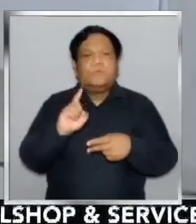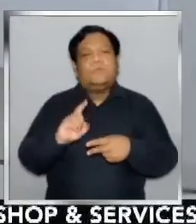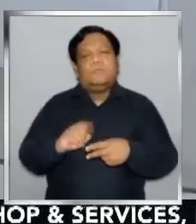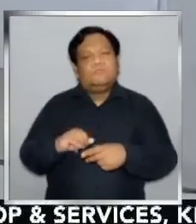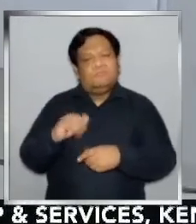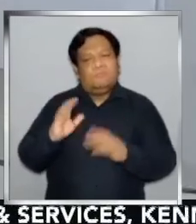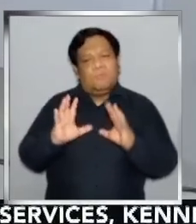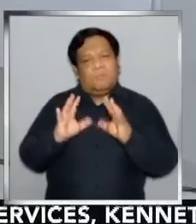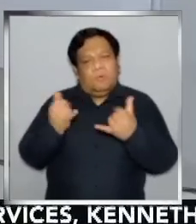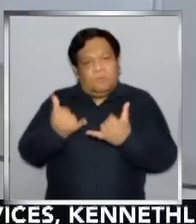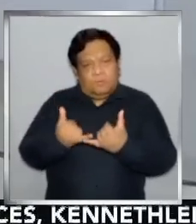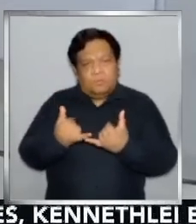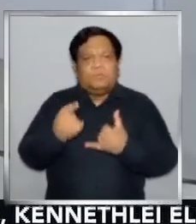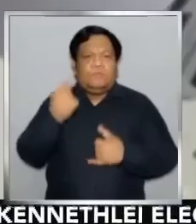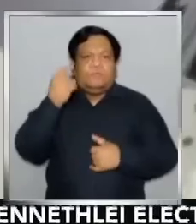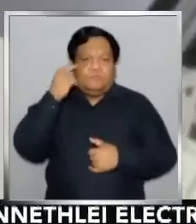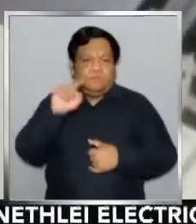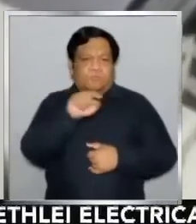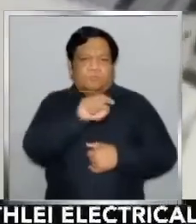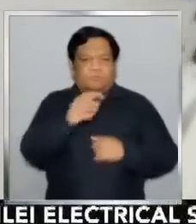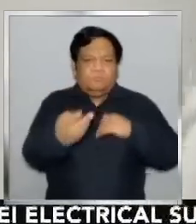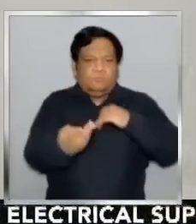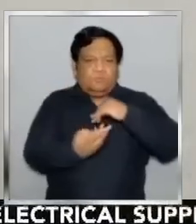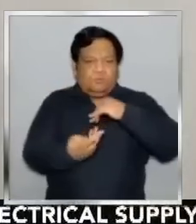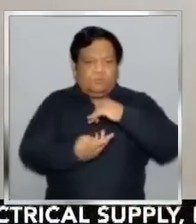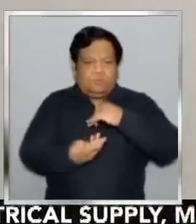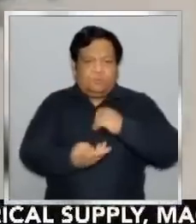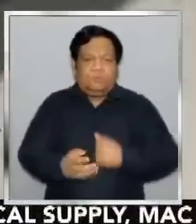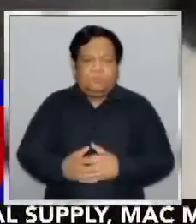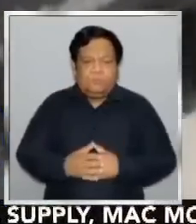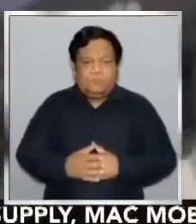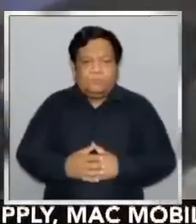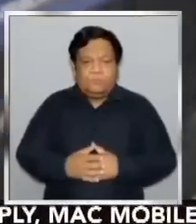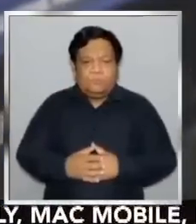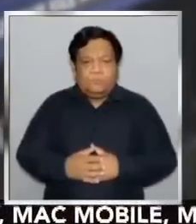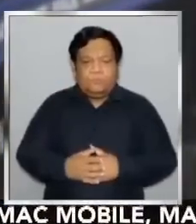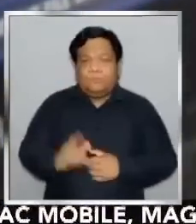para sa kanilang mga kliyente. Kumikita sila ng